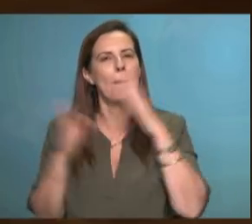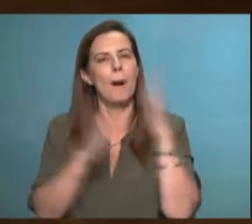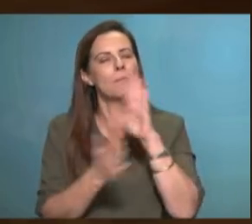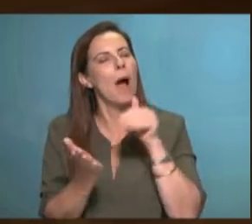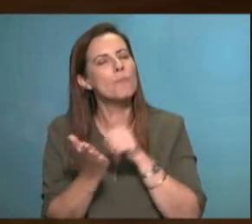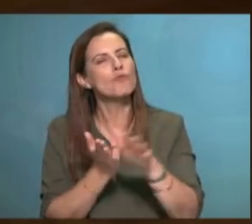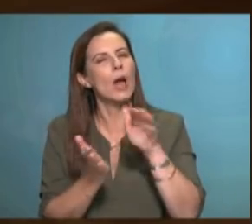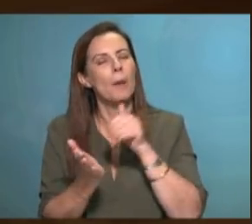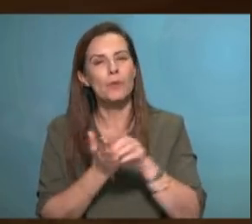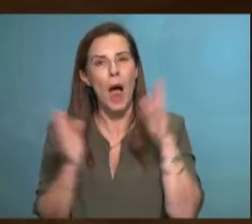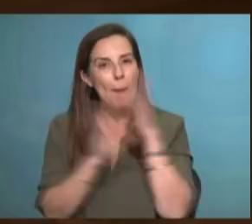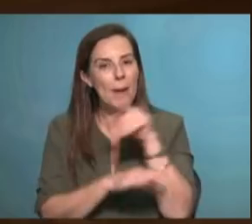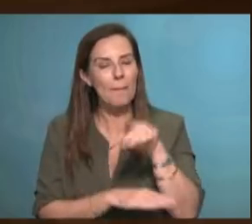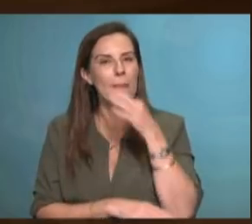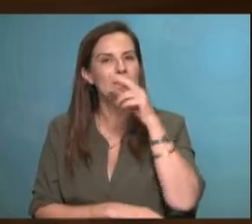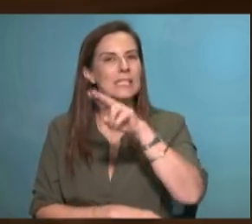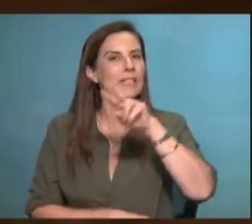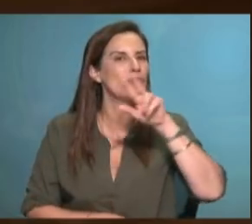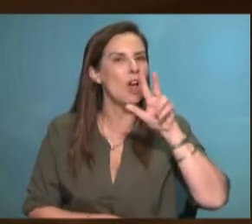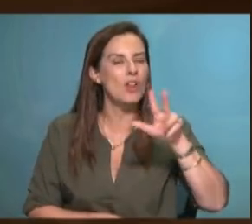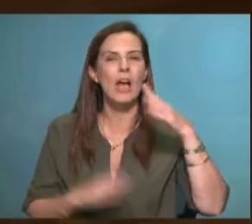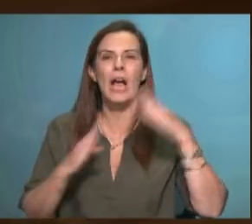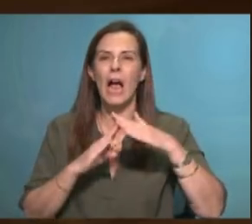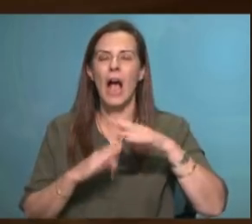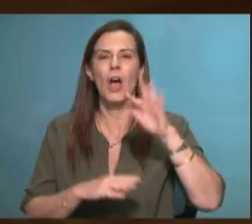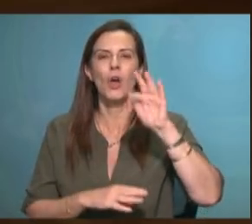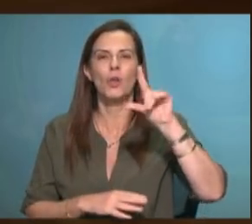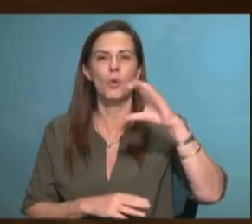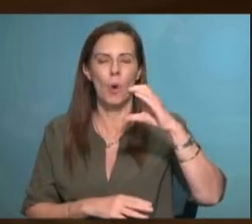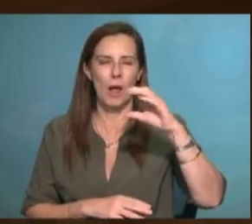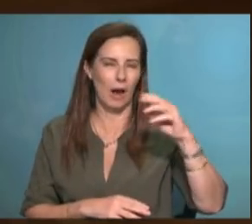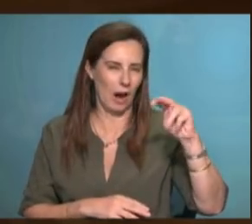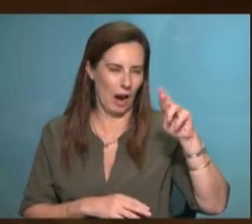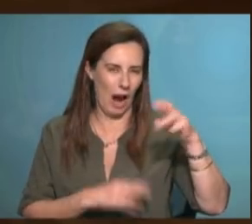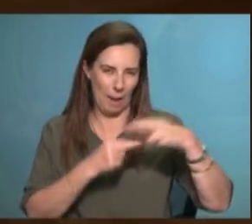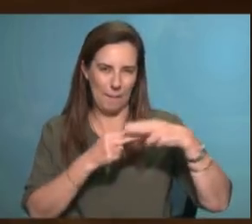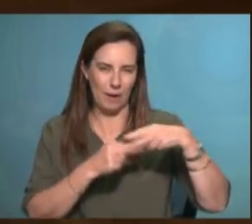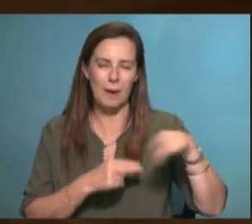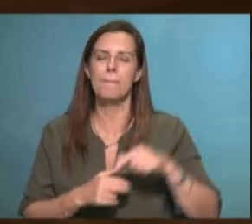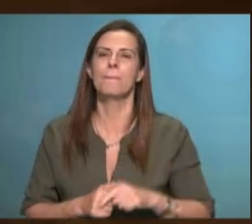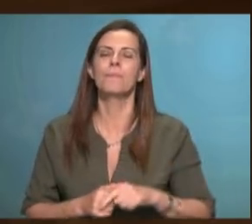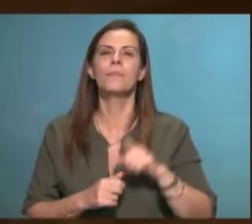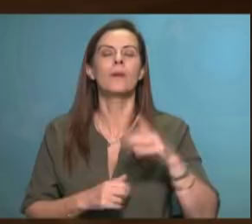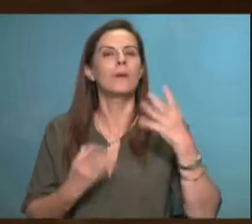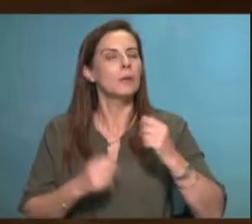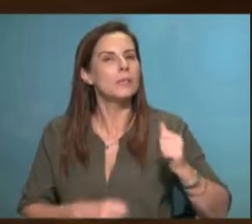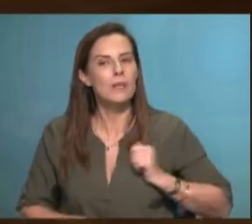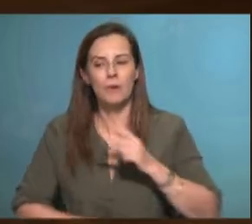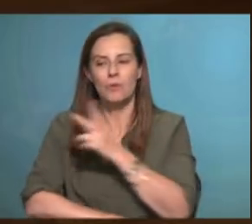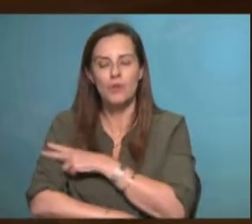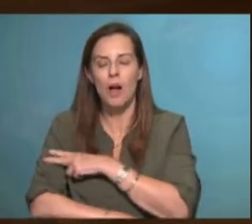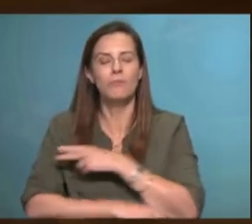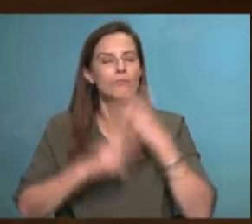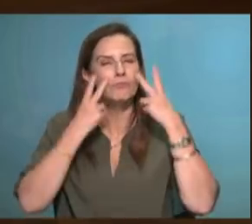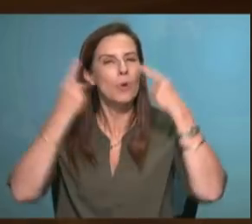נמשך. נזכיר, המחבל בן 23, תושב הכפר שוויקה שליד טול כרם. כוחות הביטחון פעלו במהלך